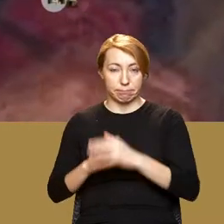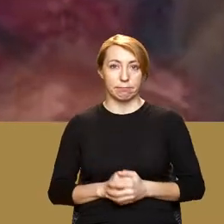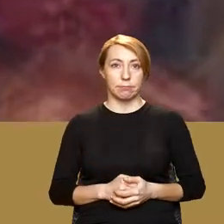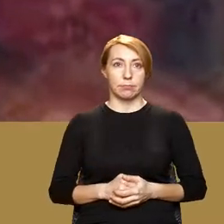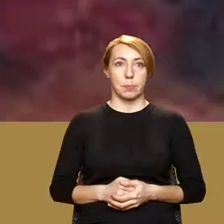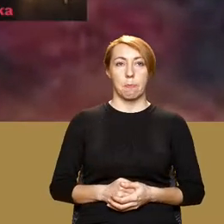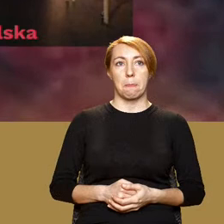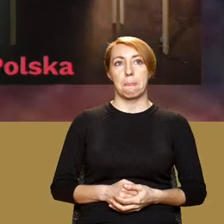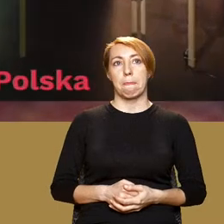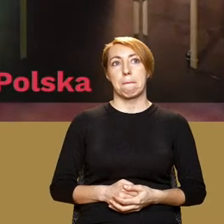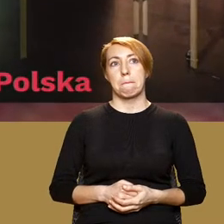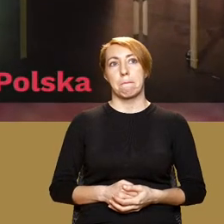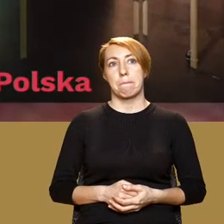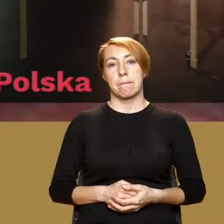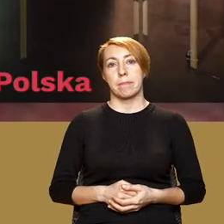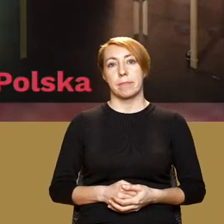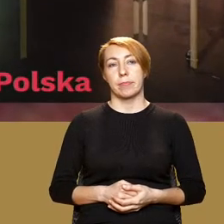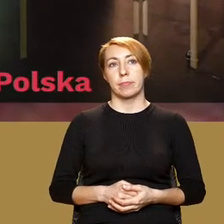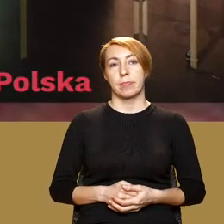I